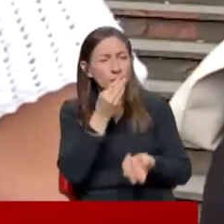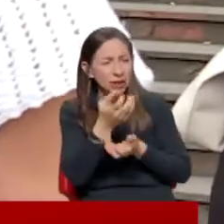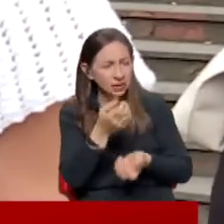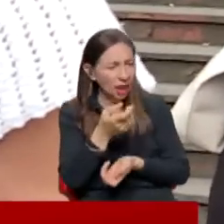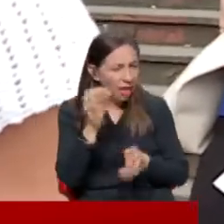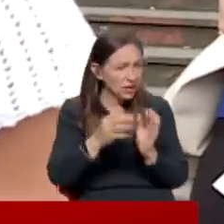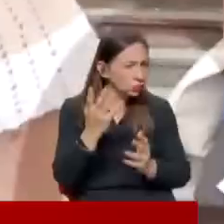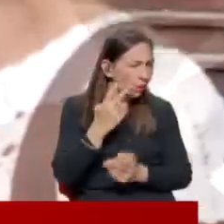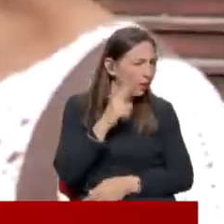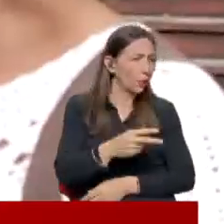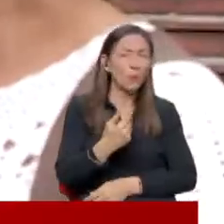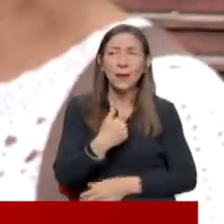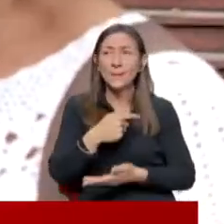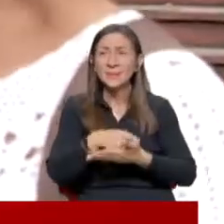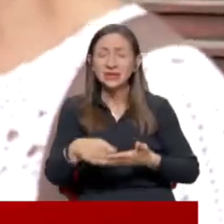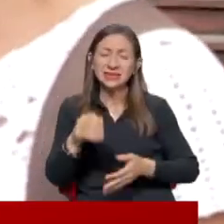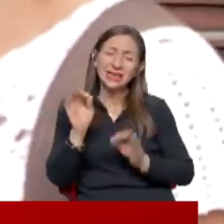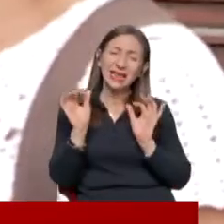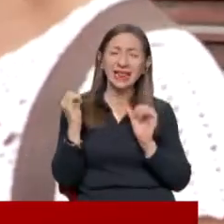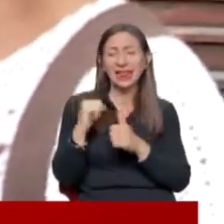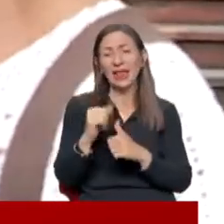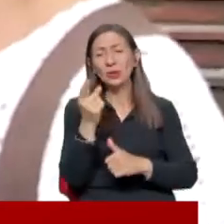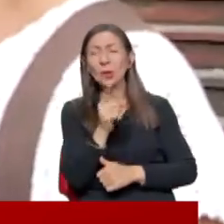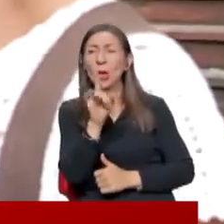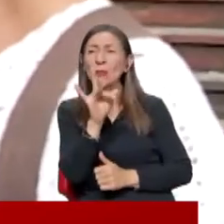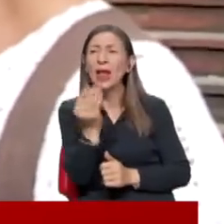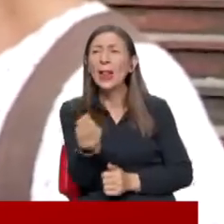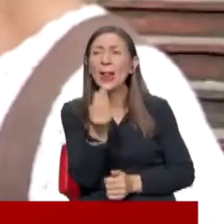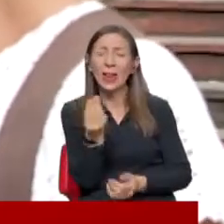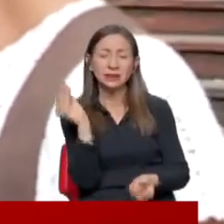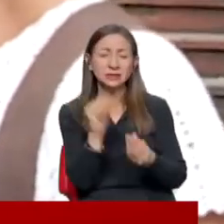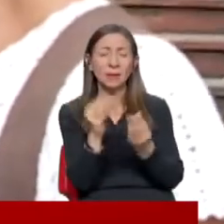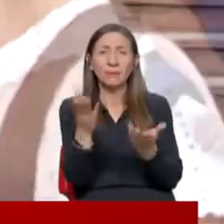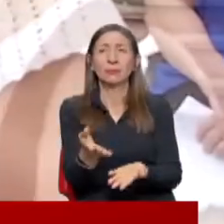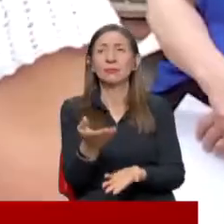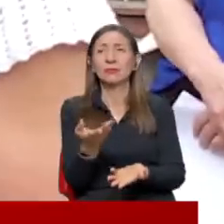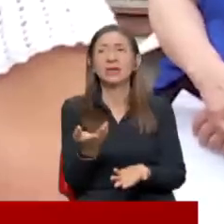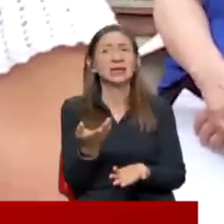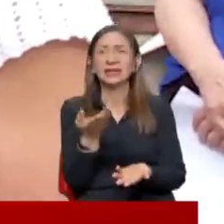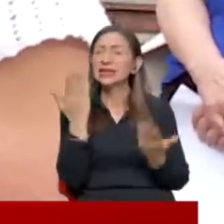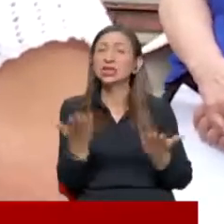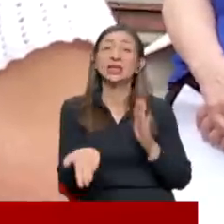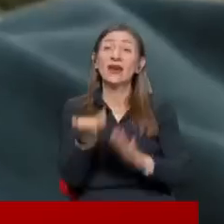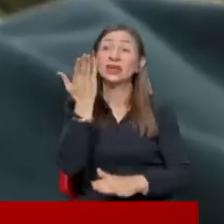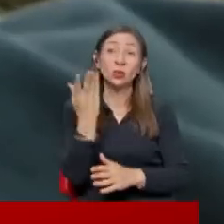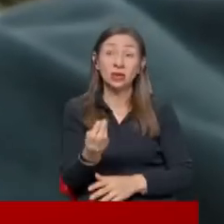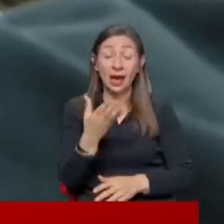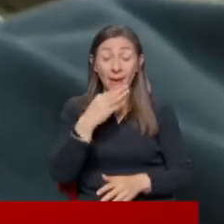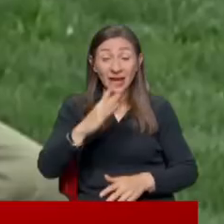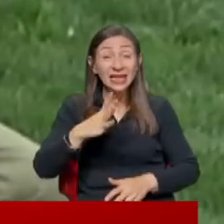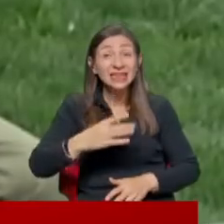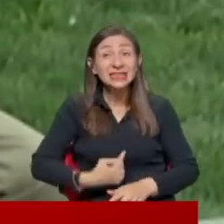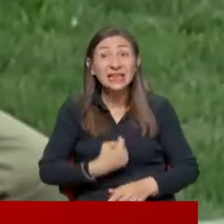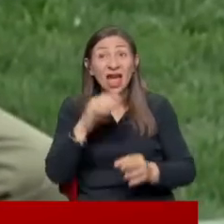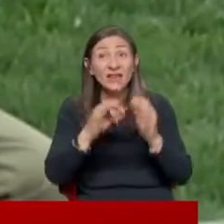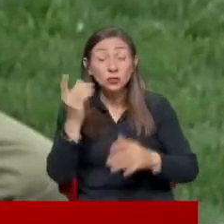Marketteki enflasyona bakıyorum ben. Maaşımıza yine %15 yansıyacak, %20 yansıyacak. Keşke daha fazla olsa. Emeklinin